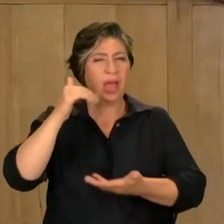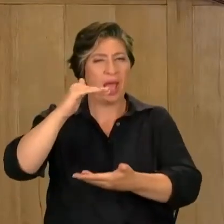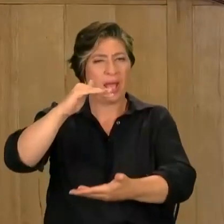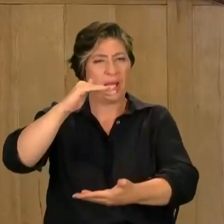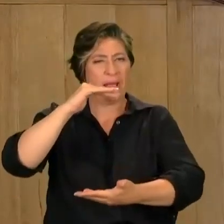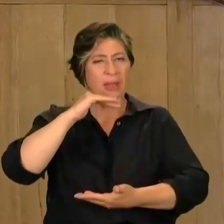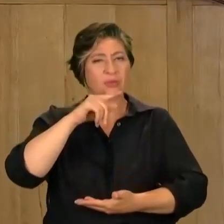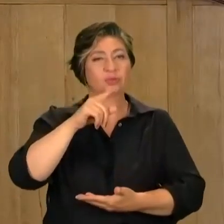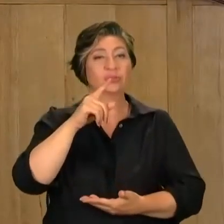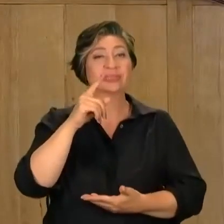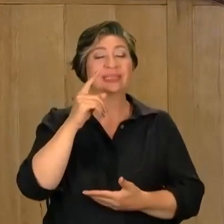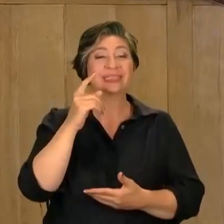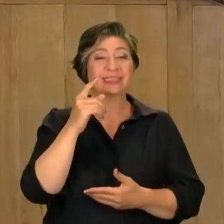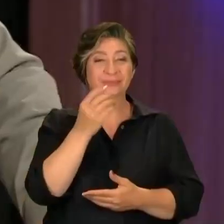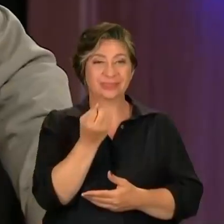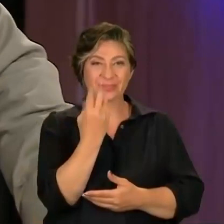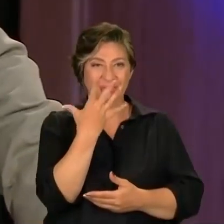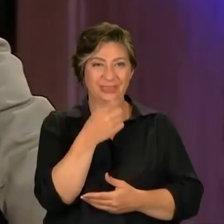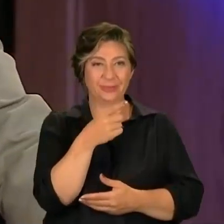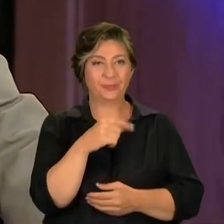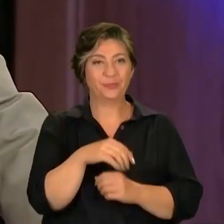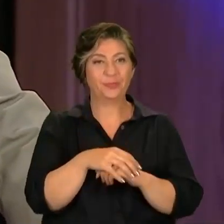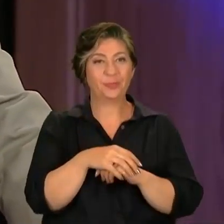şu Seren Serengi şeyini kaldırayım.